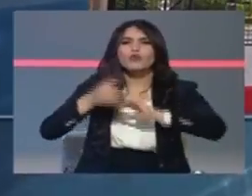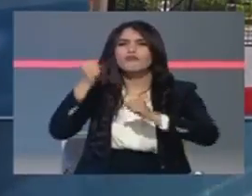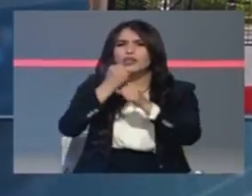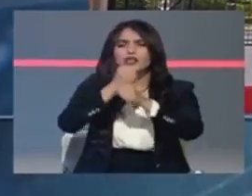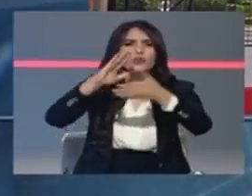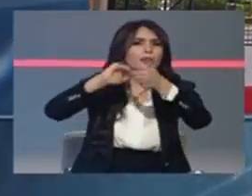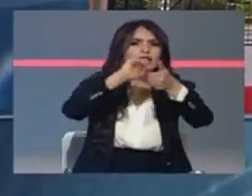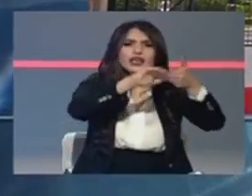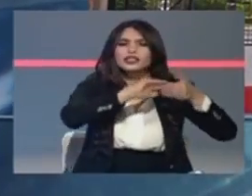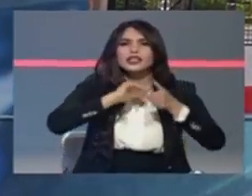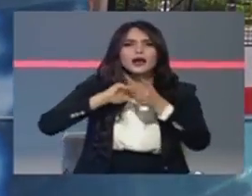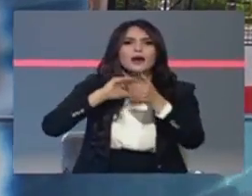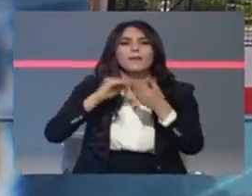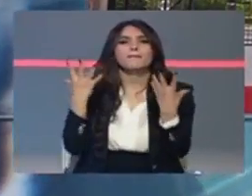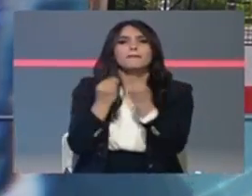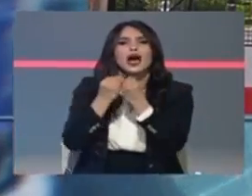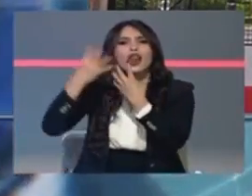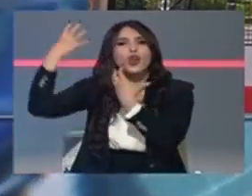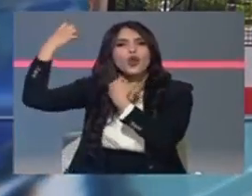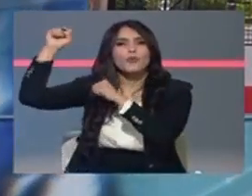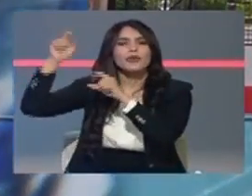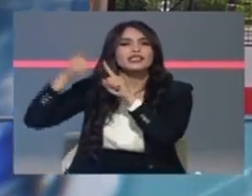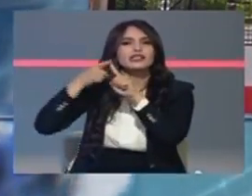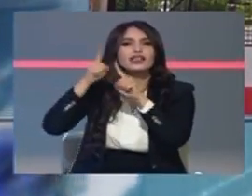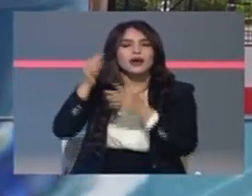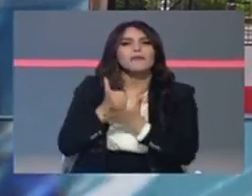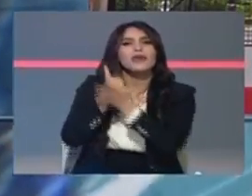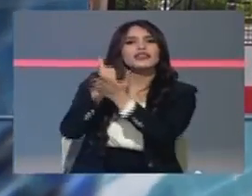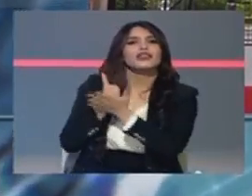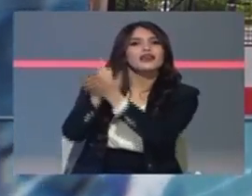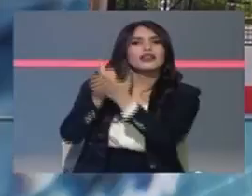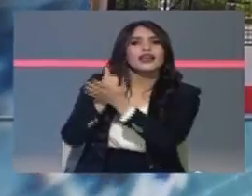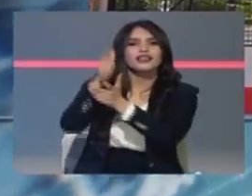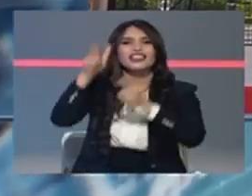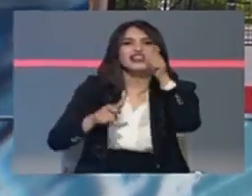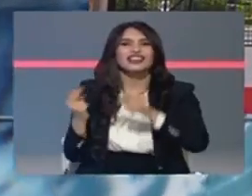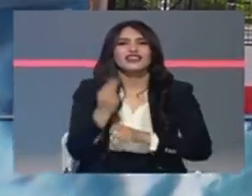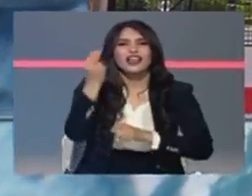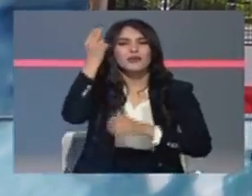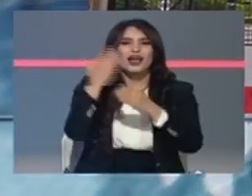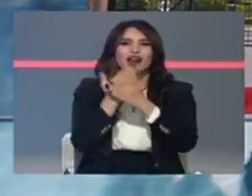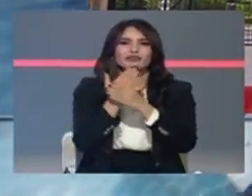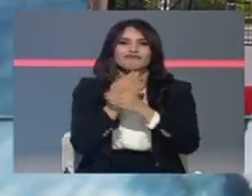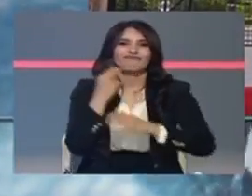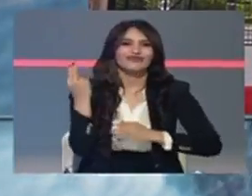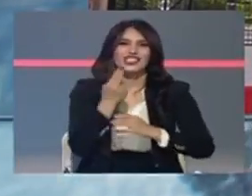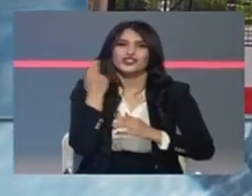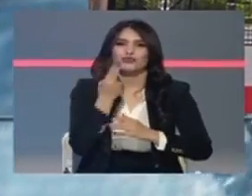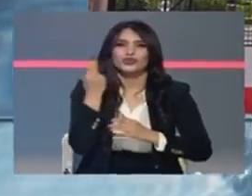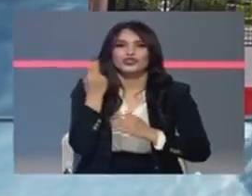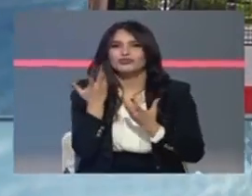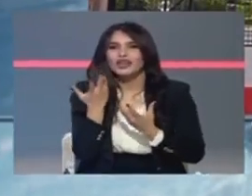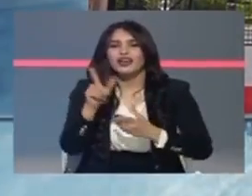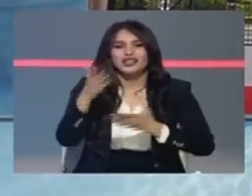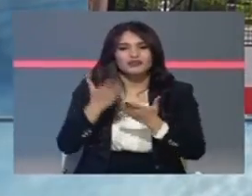مع البعثات التونسية لتقديم يد المساعدة للطلبة اللي معناها اليوم يجدوا أنفسهم